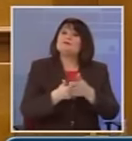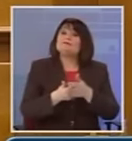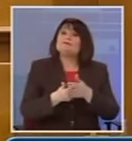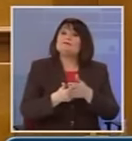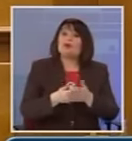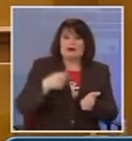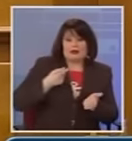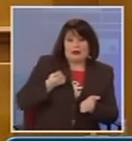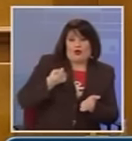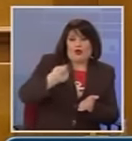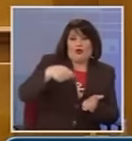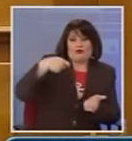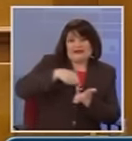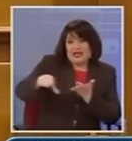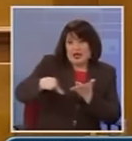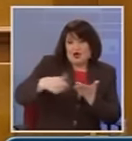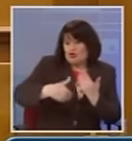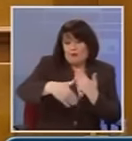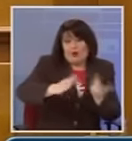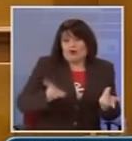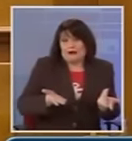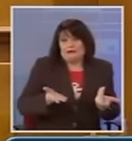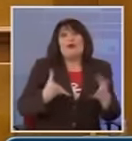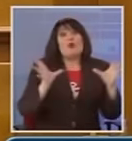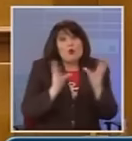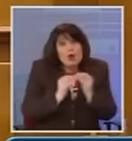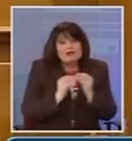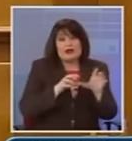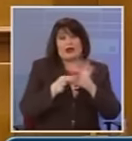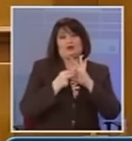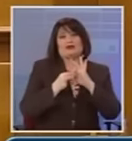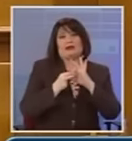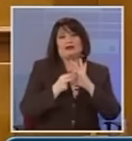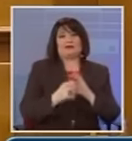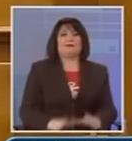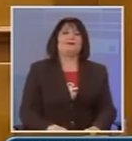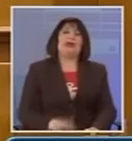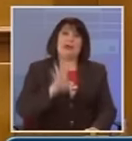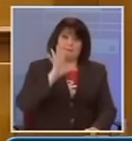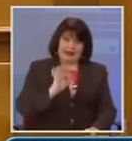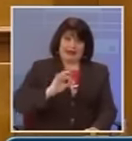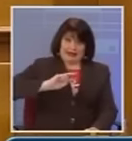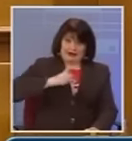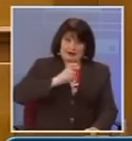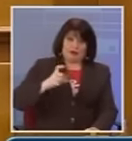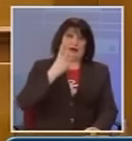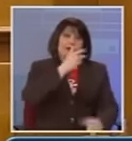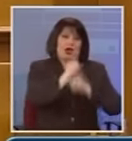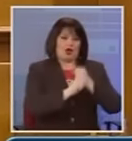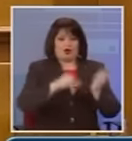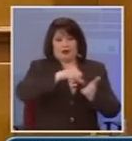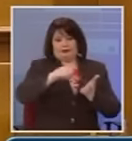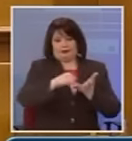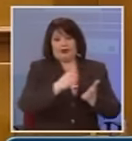το ξεχρεώνει. Γιατί άλλο πράγμα, να υποχρεωθείς να ξεχρεώσεις 50 δισεκατομμύρια σε 3 χρόνια και να